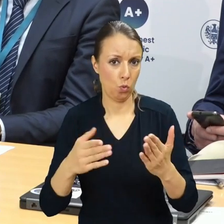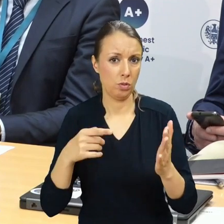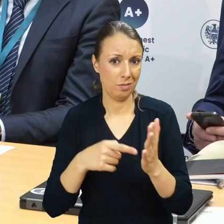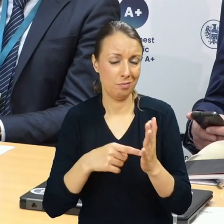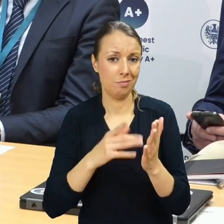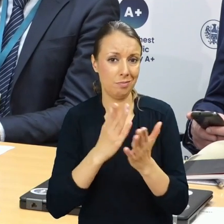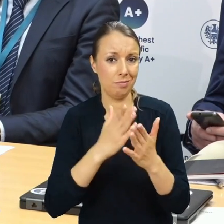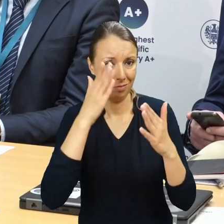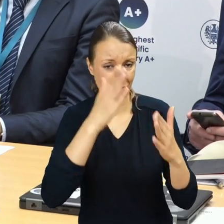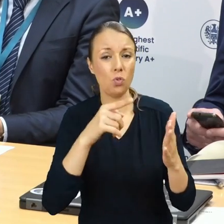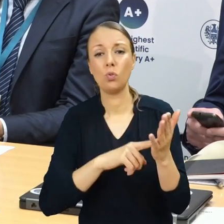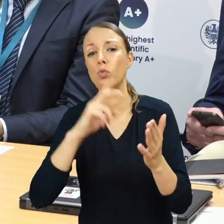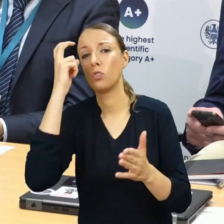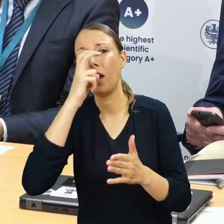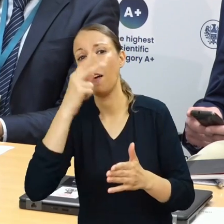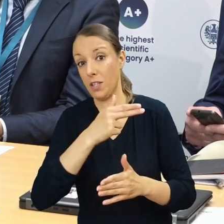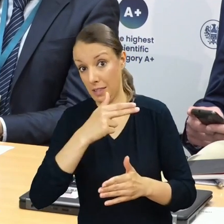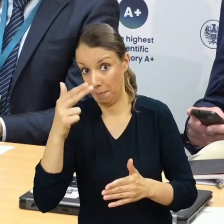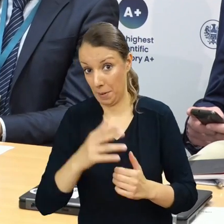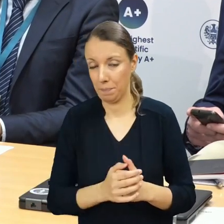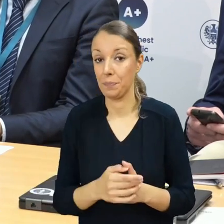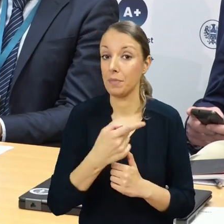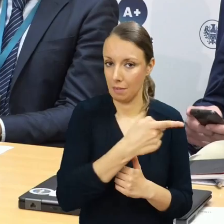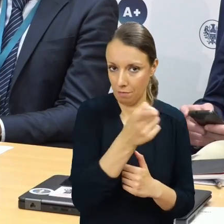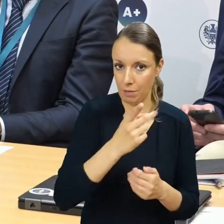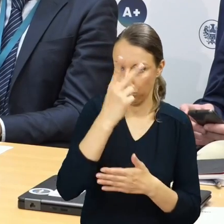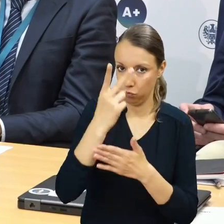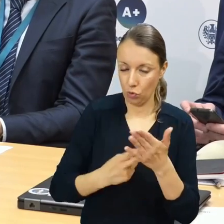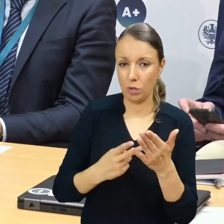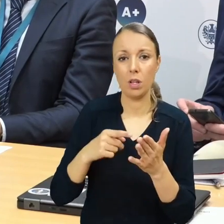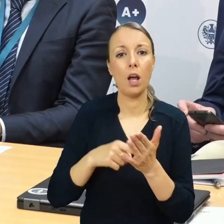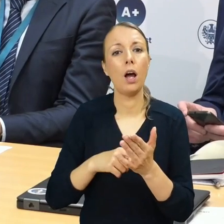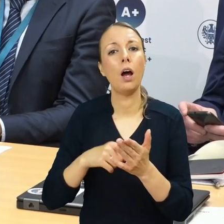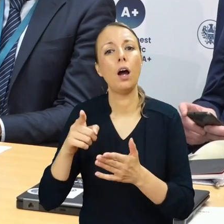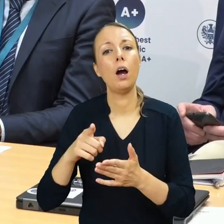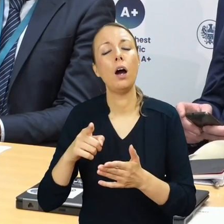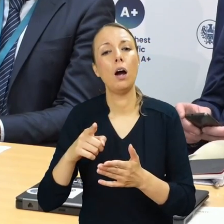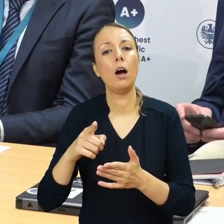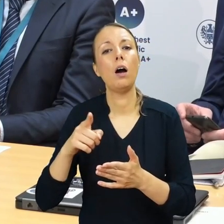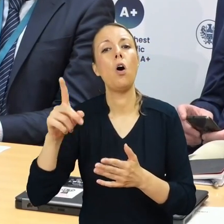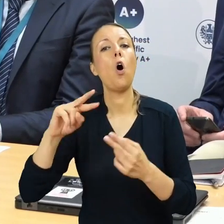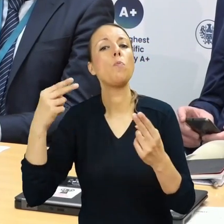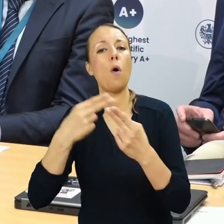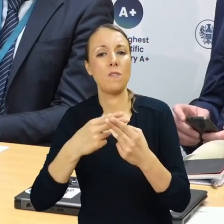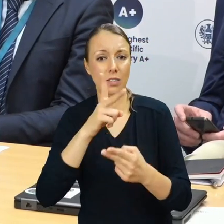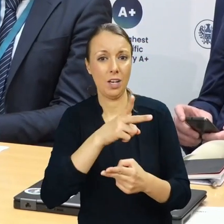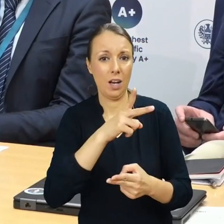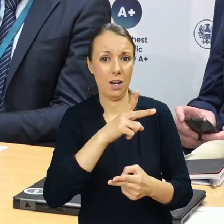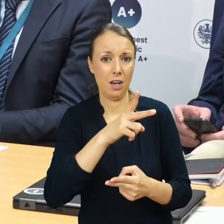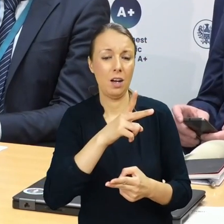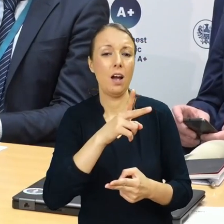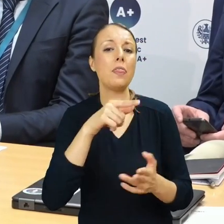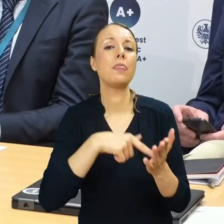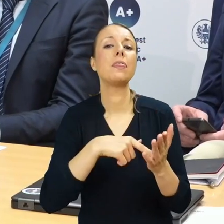ciekawego kontekstu. Jeżeli by państwo przeczytali odpowiedź, która przyszła mailem ze strony Trybunału Konstytucyjnego, to